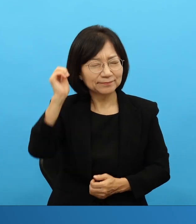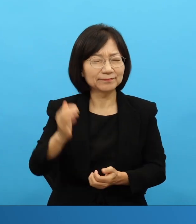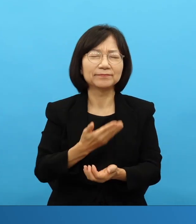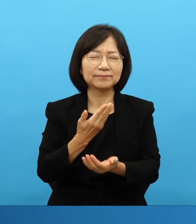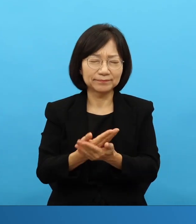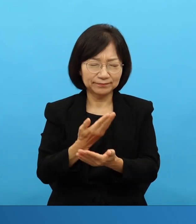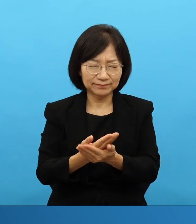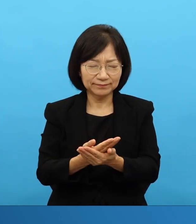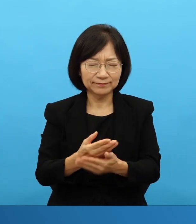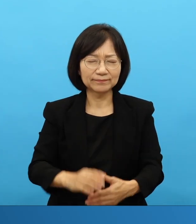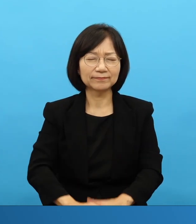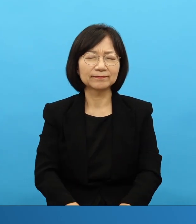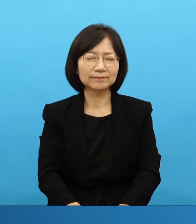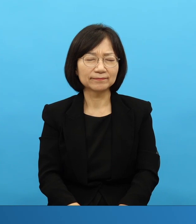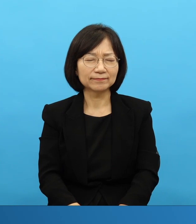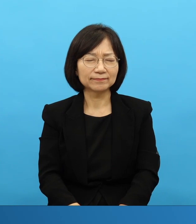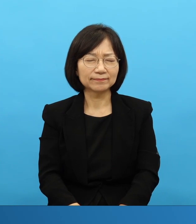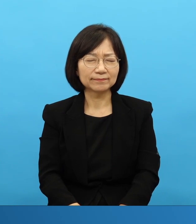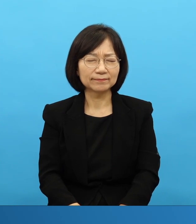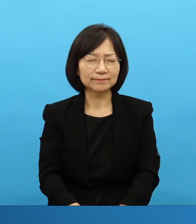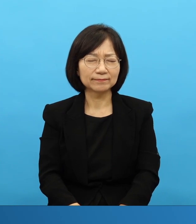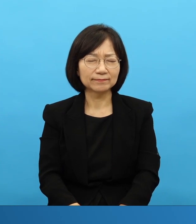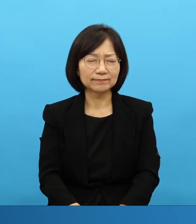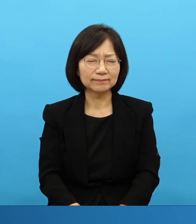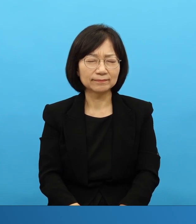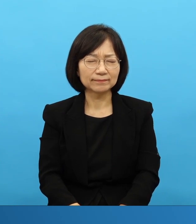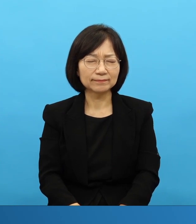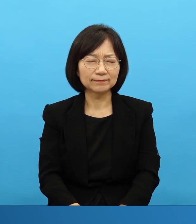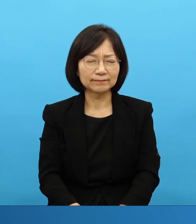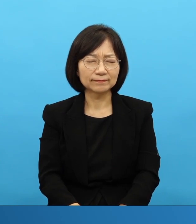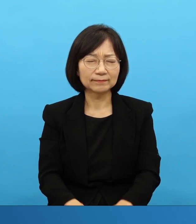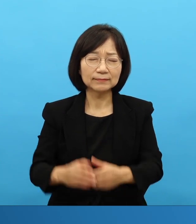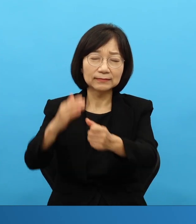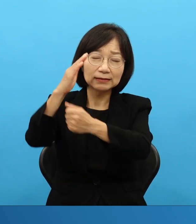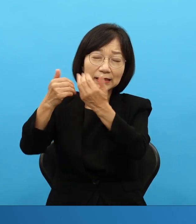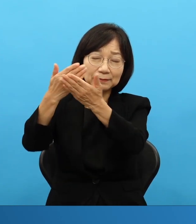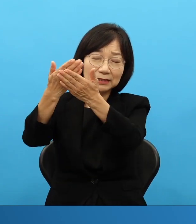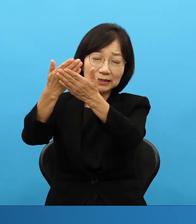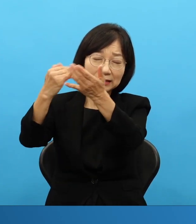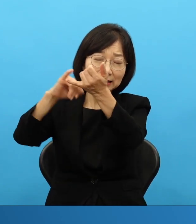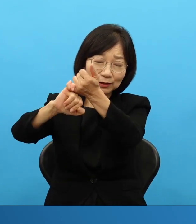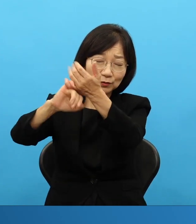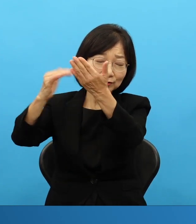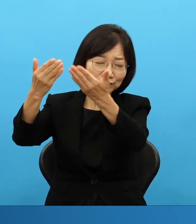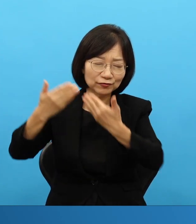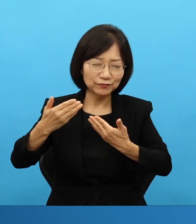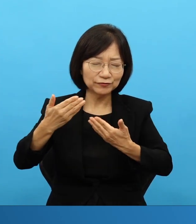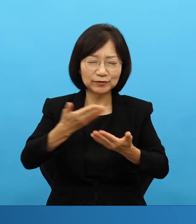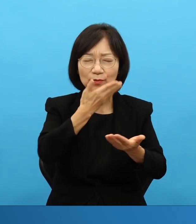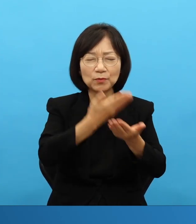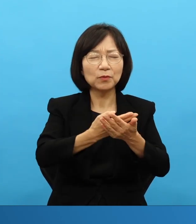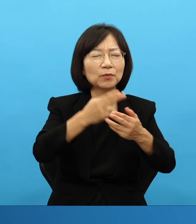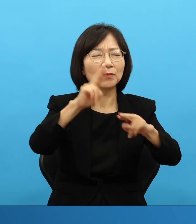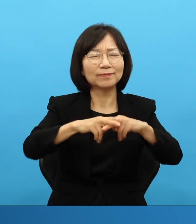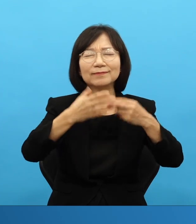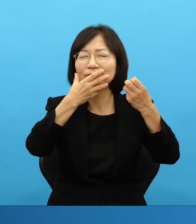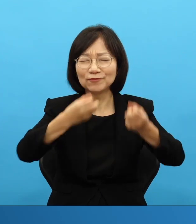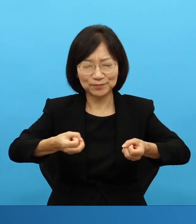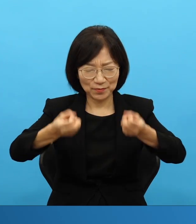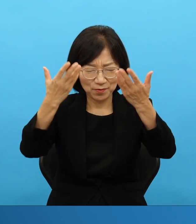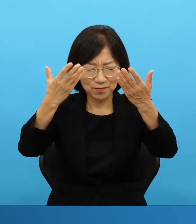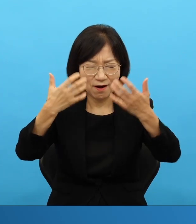Genesis 3, 6, and 11. 지금 일어나고 있는 중동 전쟁이 확전될 것을 예고하고 있습니다.